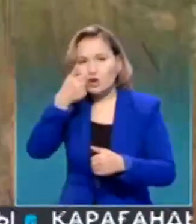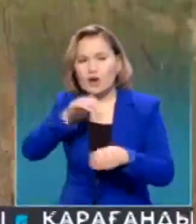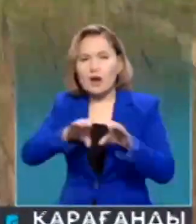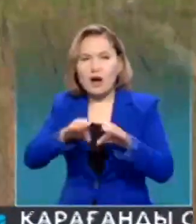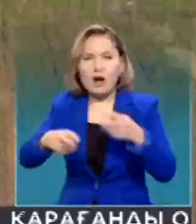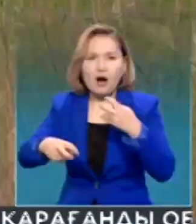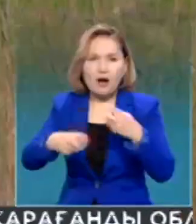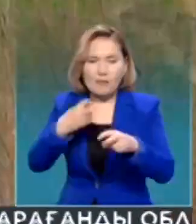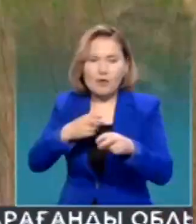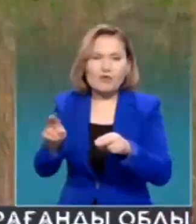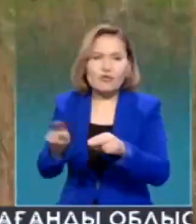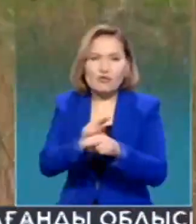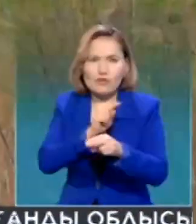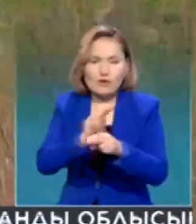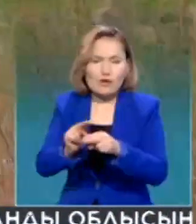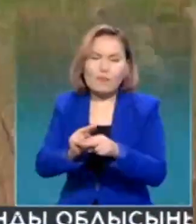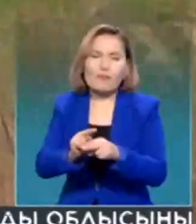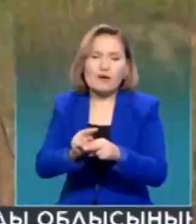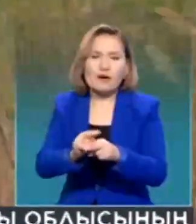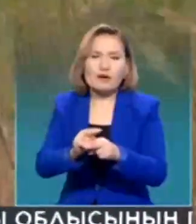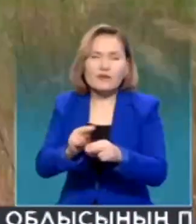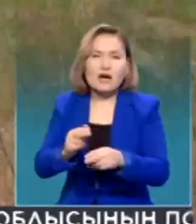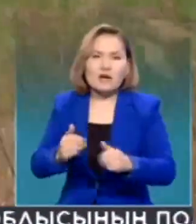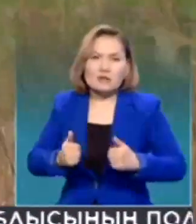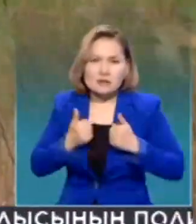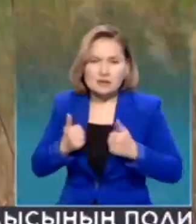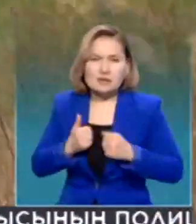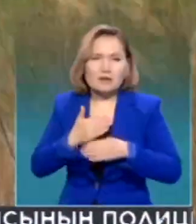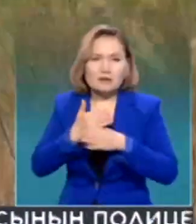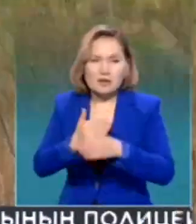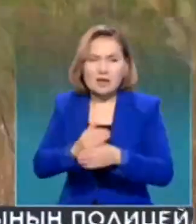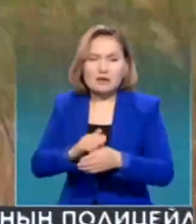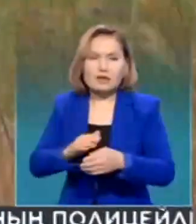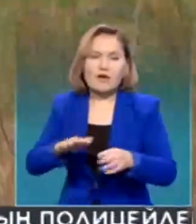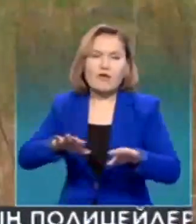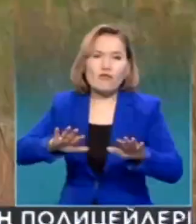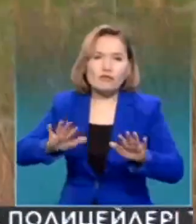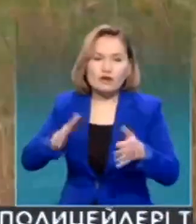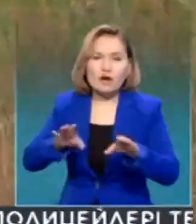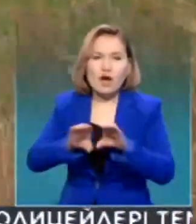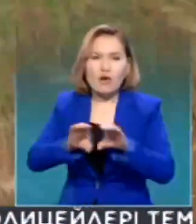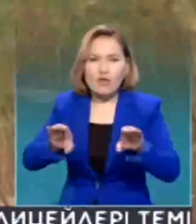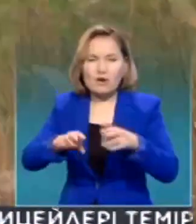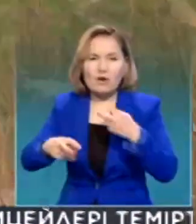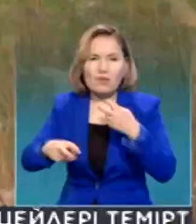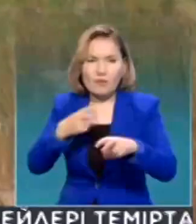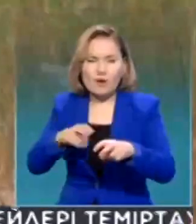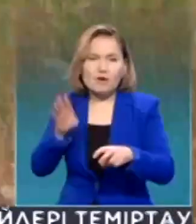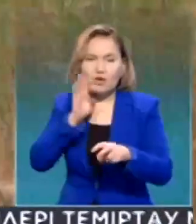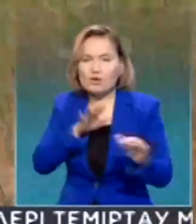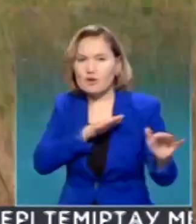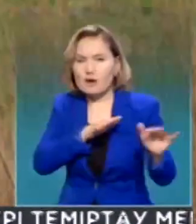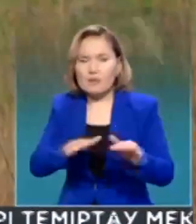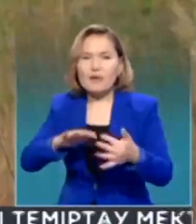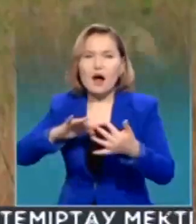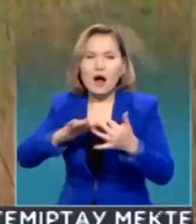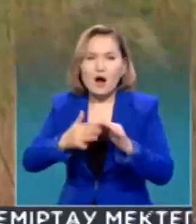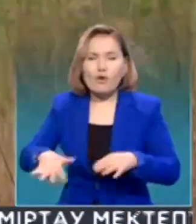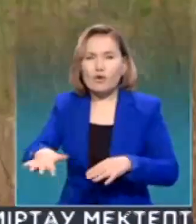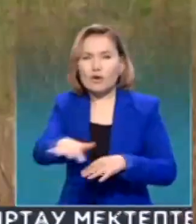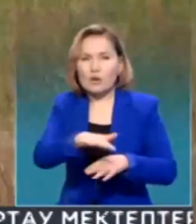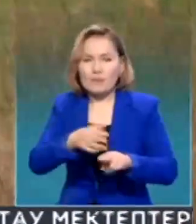құбырды жамаумен ғана амалдайды екен. Ал аяқ астына жайылған аурухана суы елді мекеннен